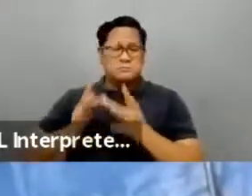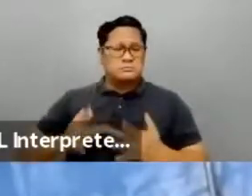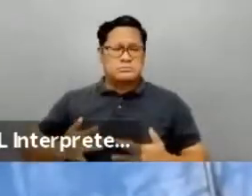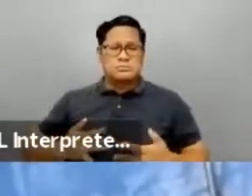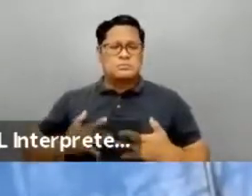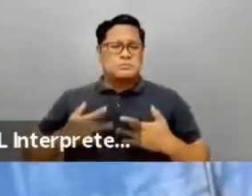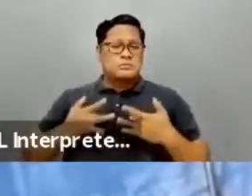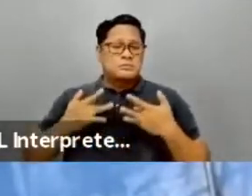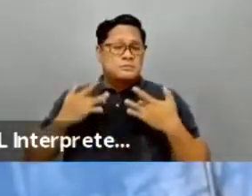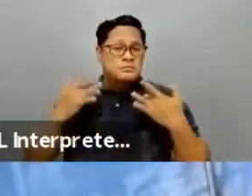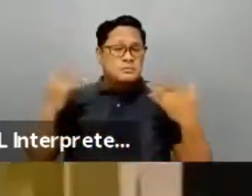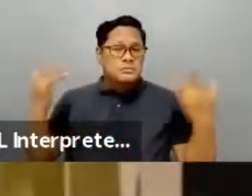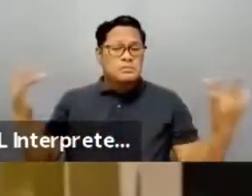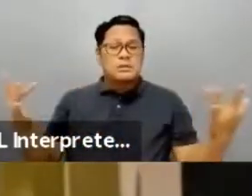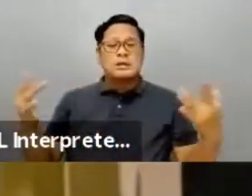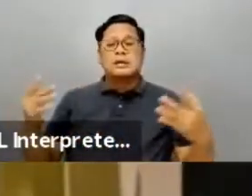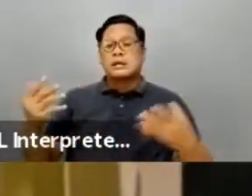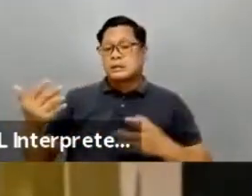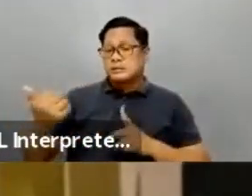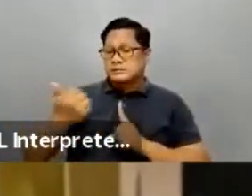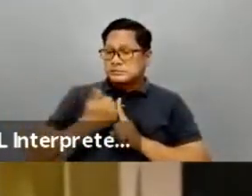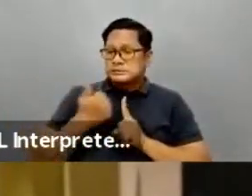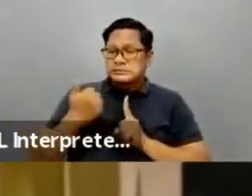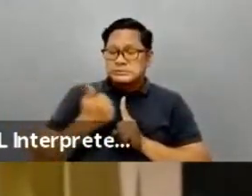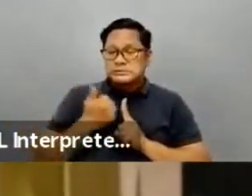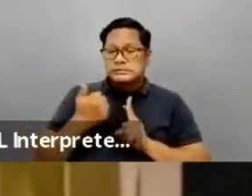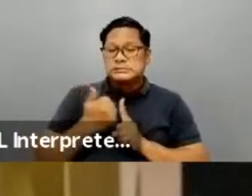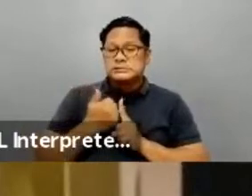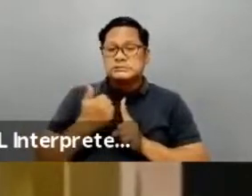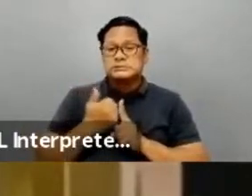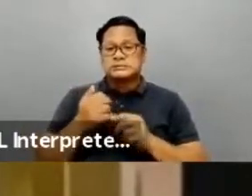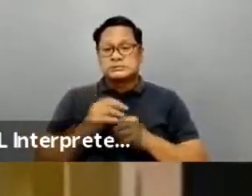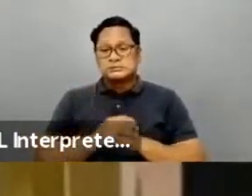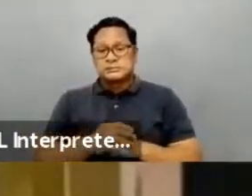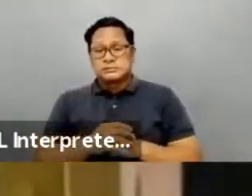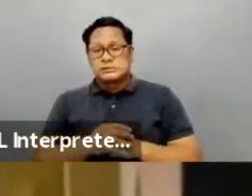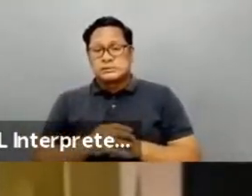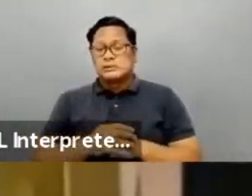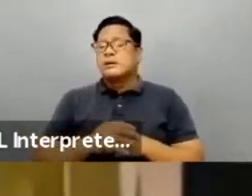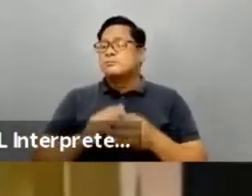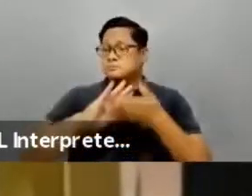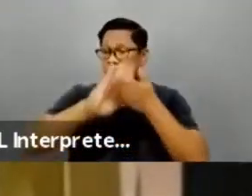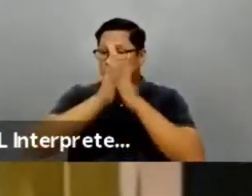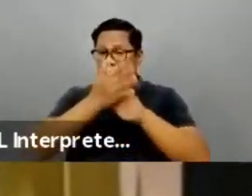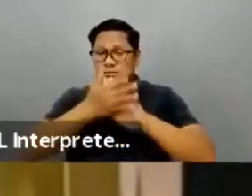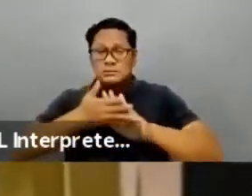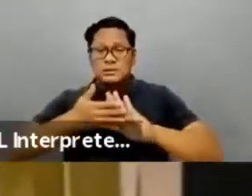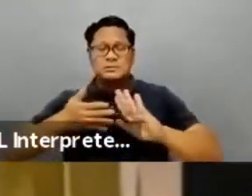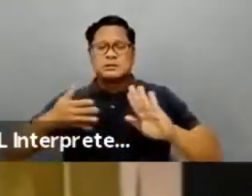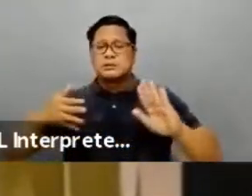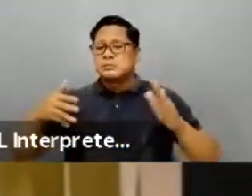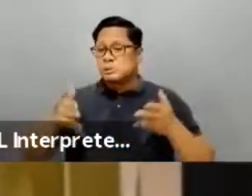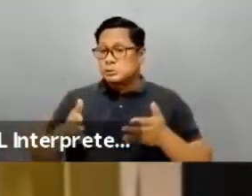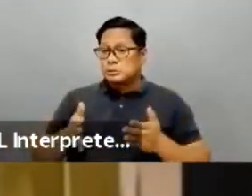buhayin sa sarili ang payapang